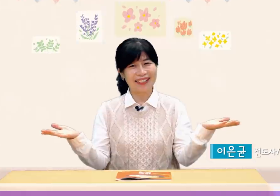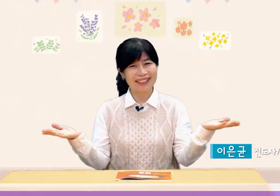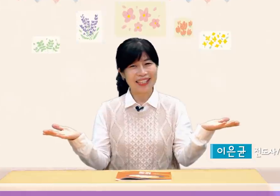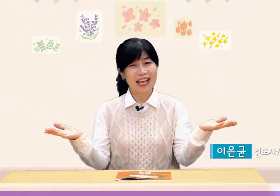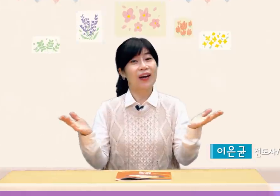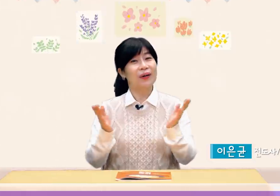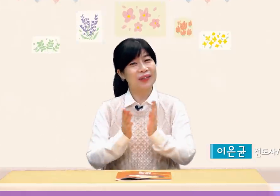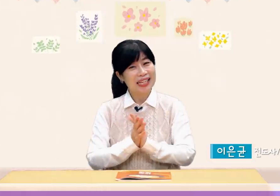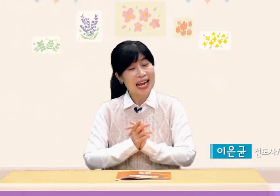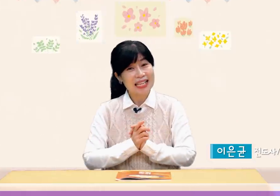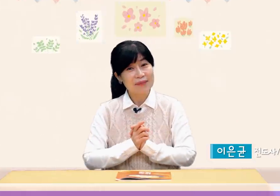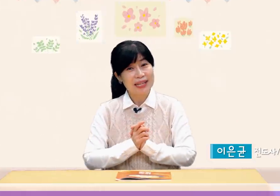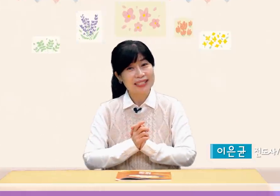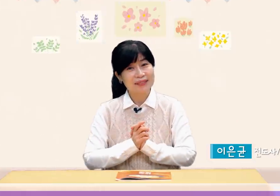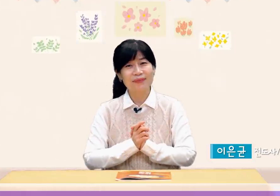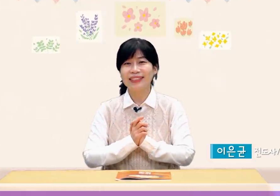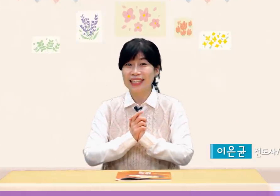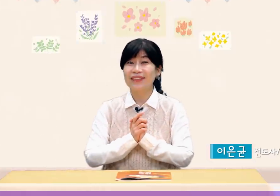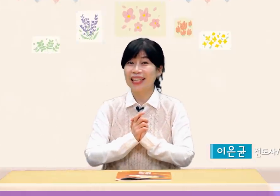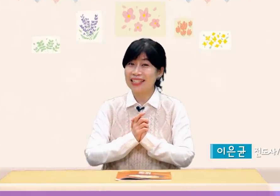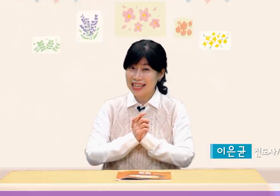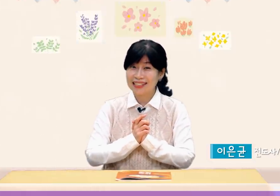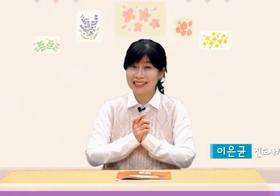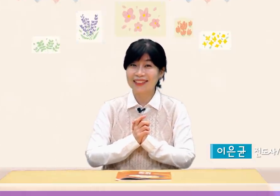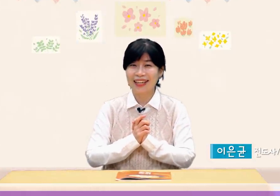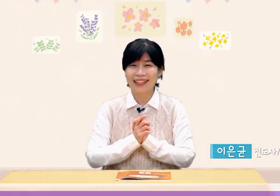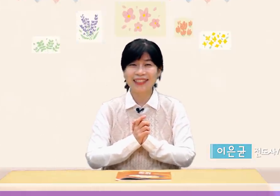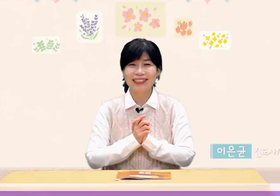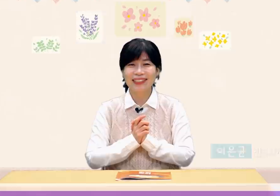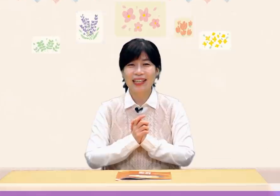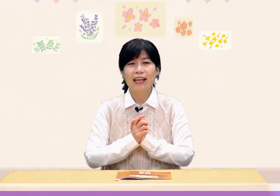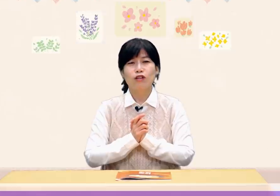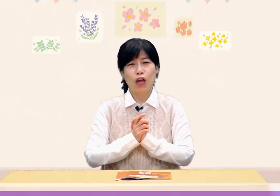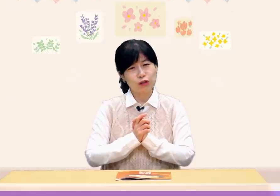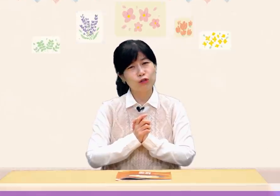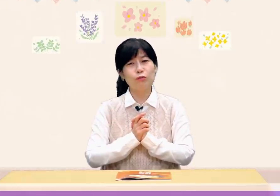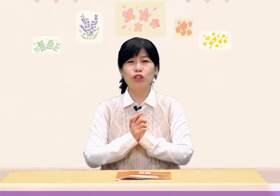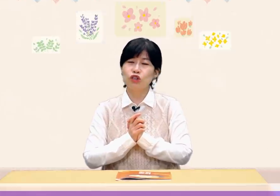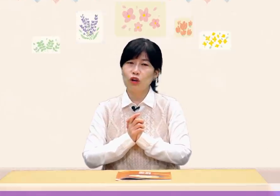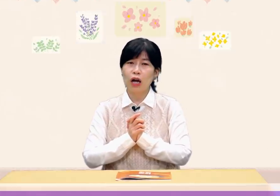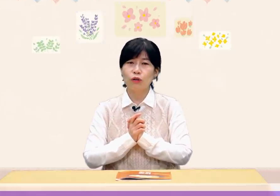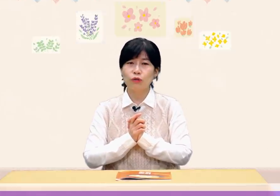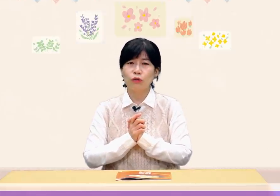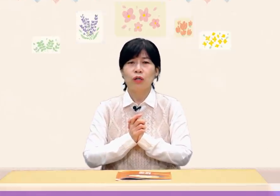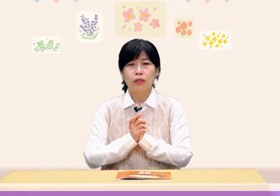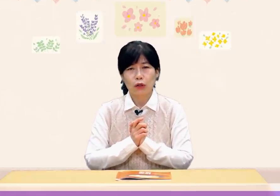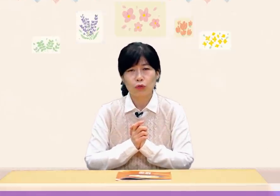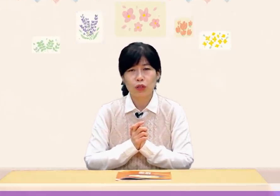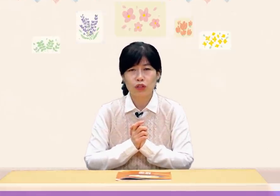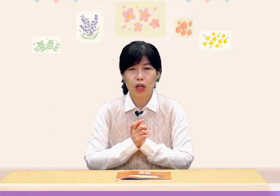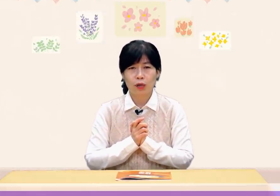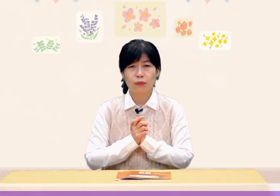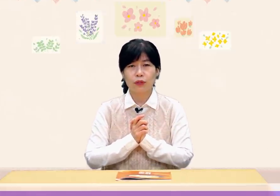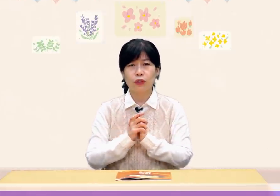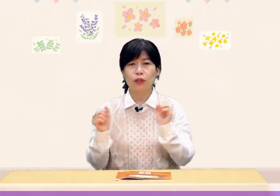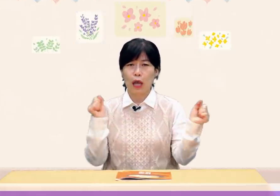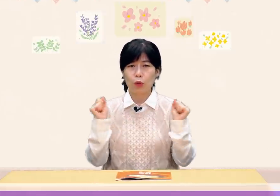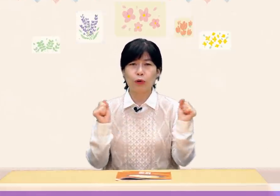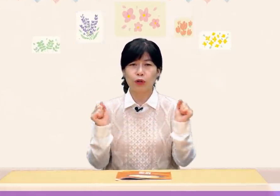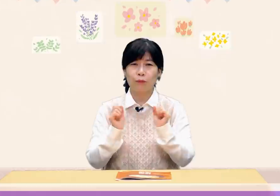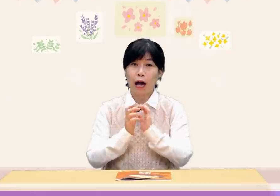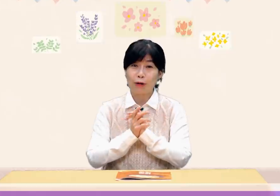시간이에요. 오늘 하나님 말씀 재밌게 잘 들었나요? 예수님을 싫어하고 예수 믿는